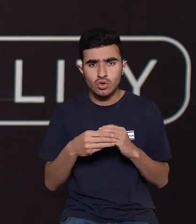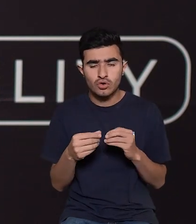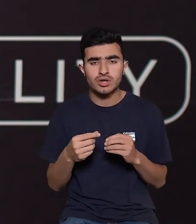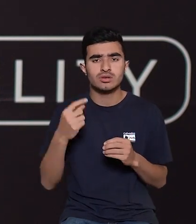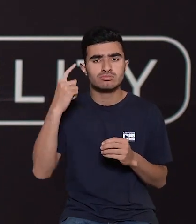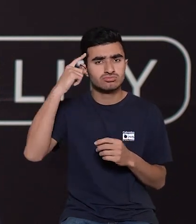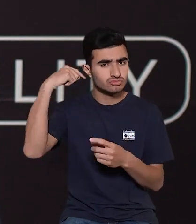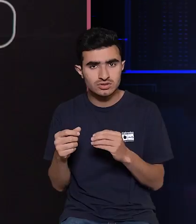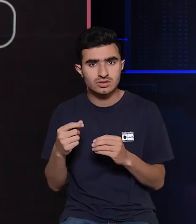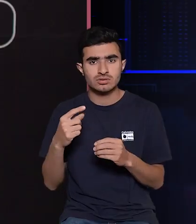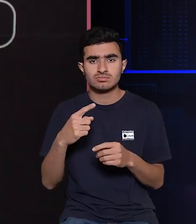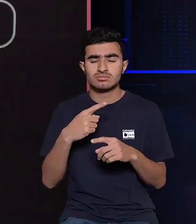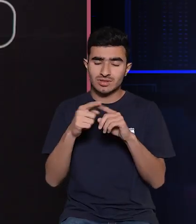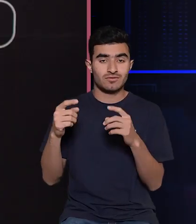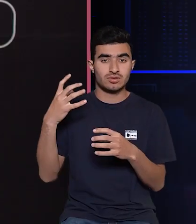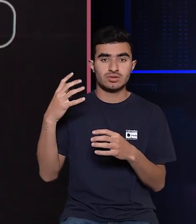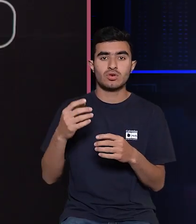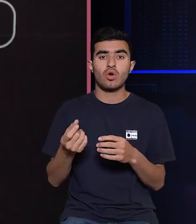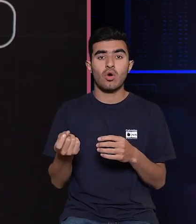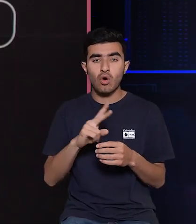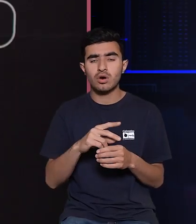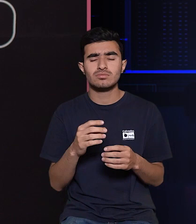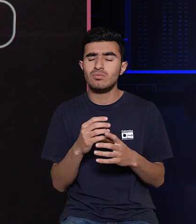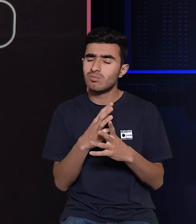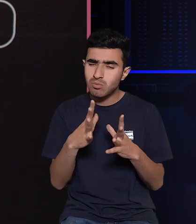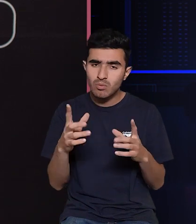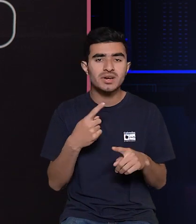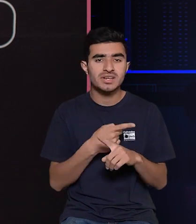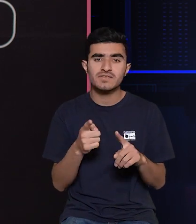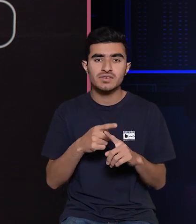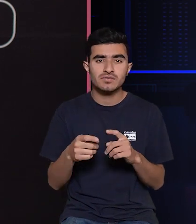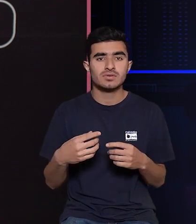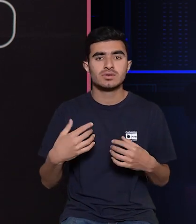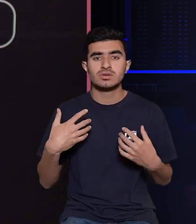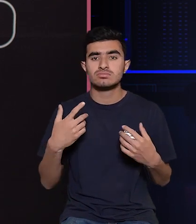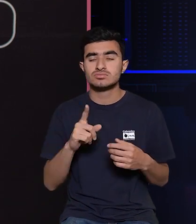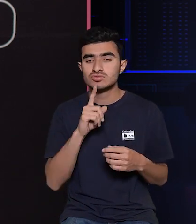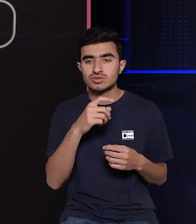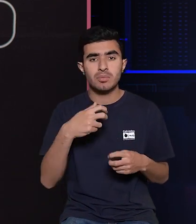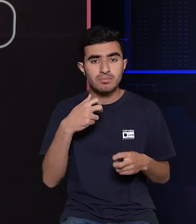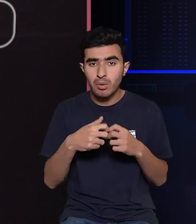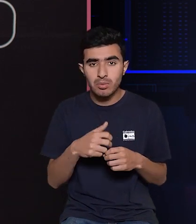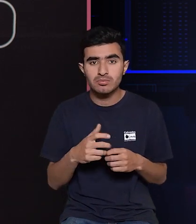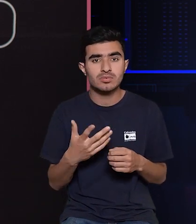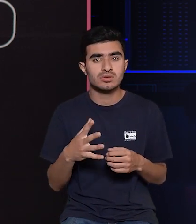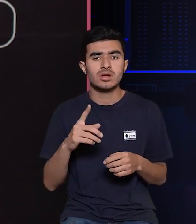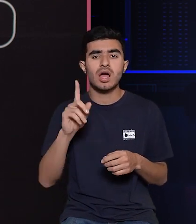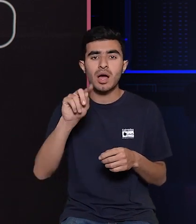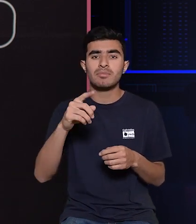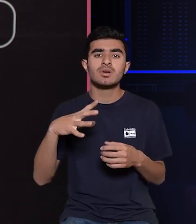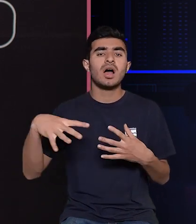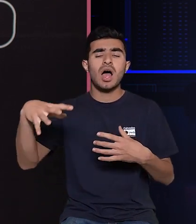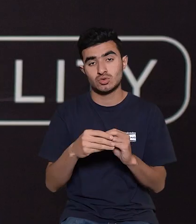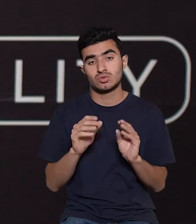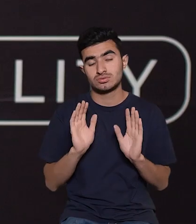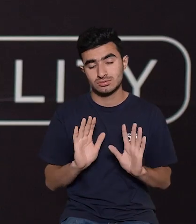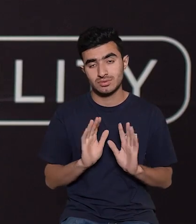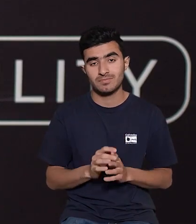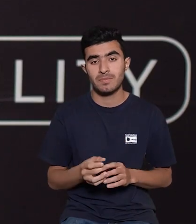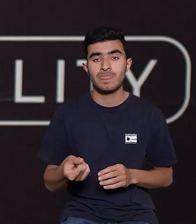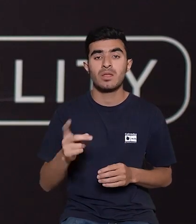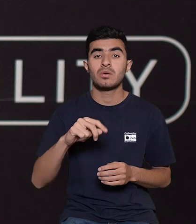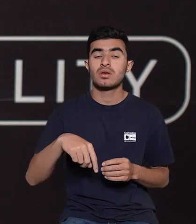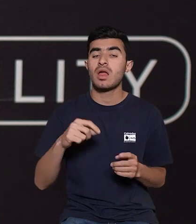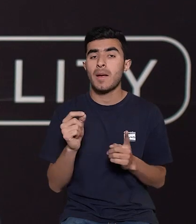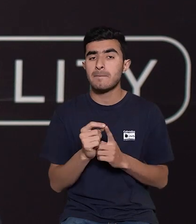horror है. The common thread through them would be that a lot of these stories are dark stories. It's really dark fiction. Pakistan,